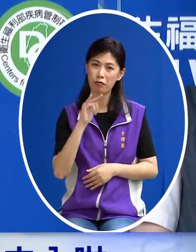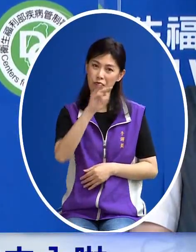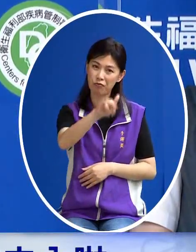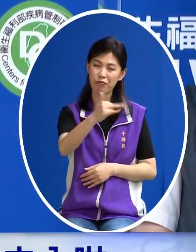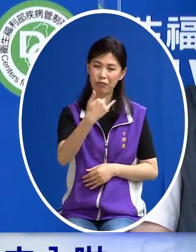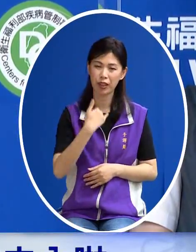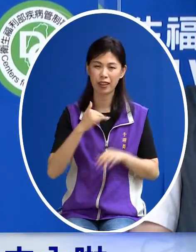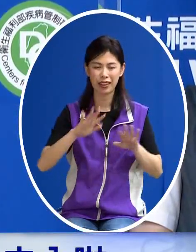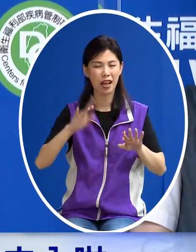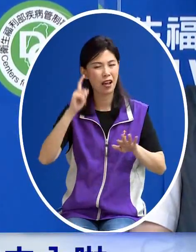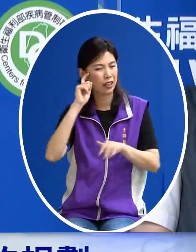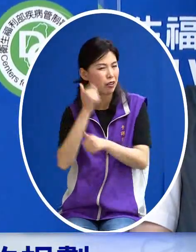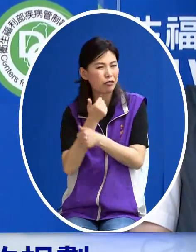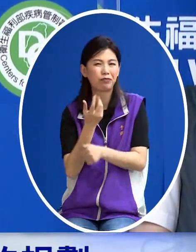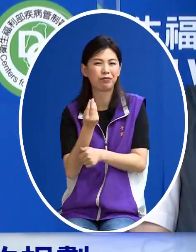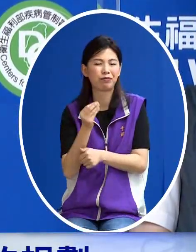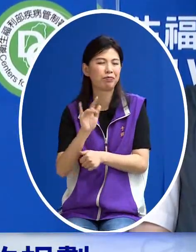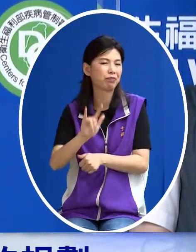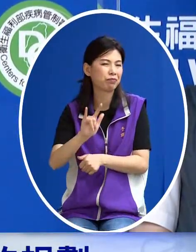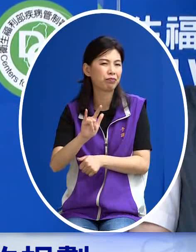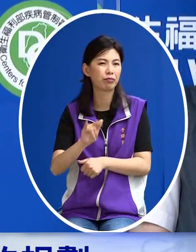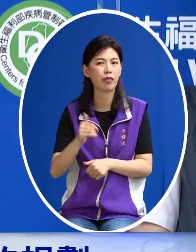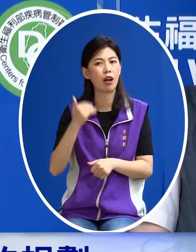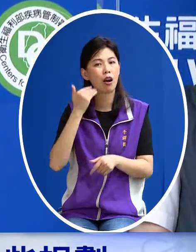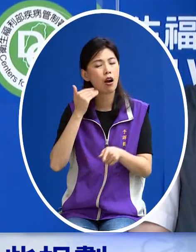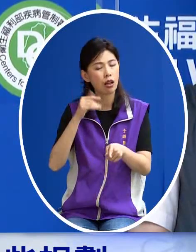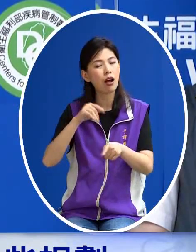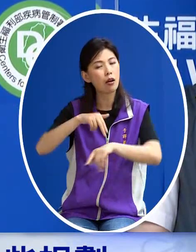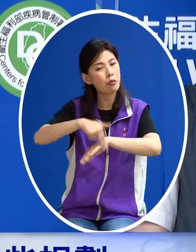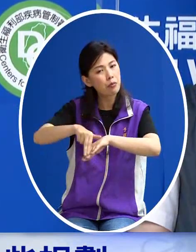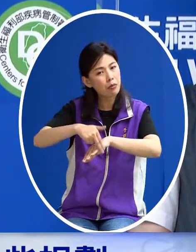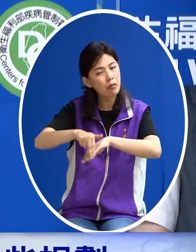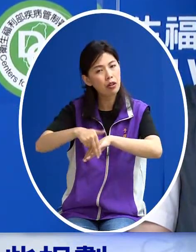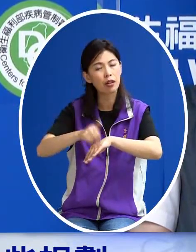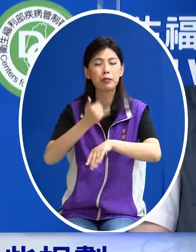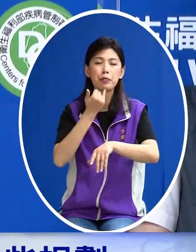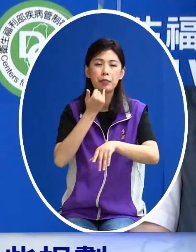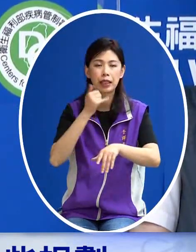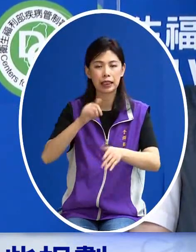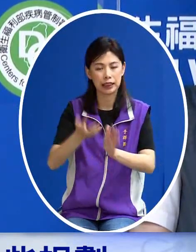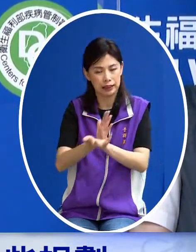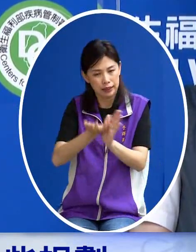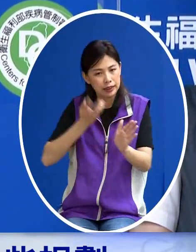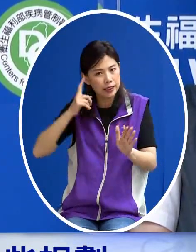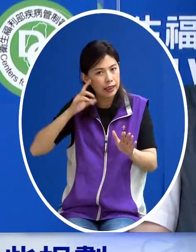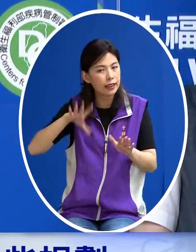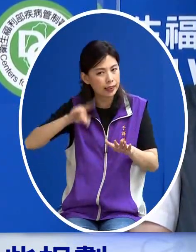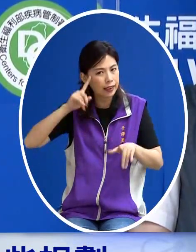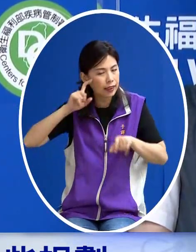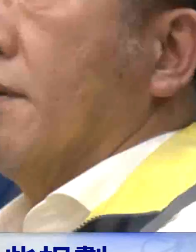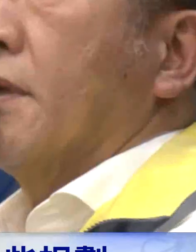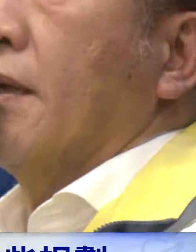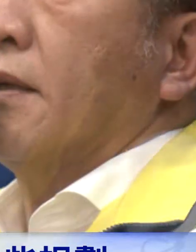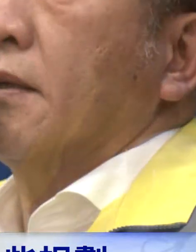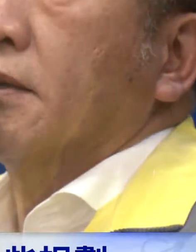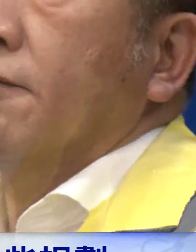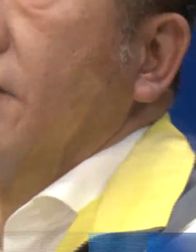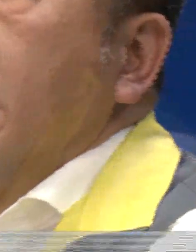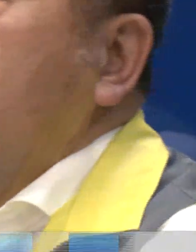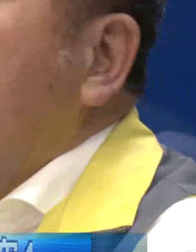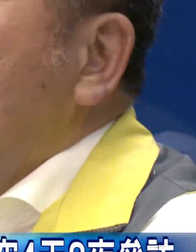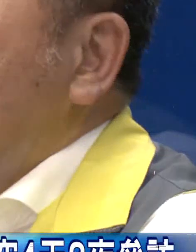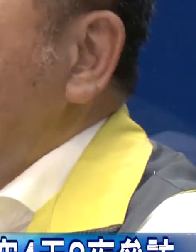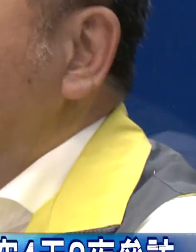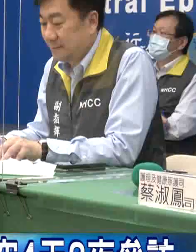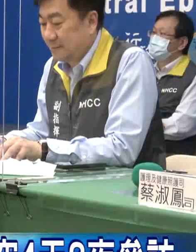到我们的考虑之内了，那业者要做相关的一个规划，那当然可以提前来做一些规划。 指挥官陈时